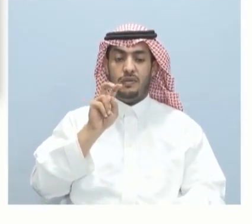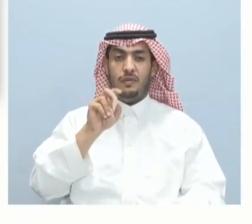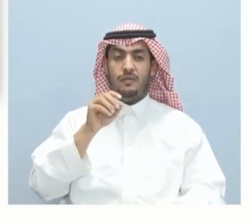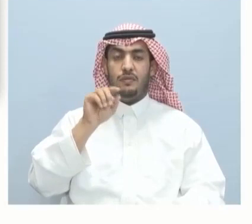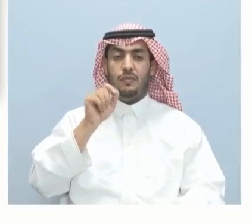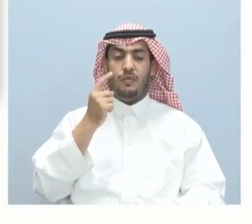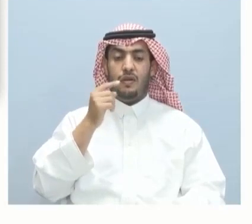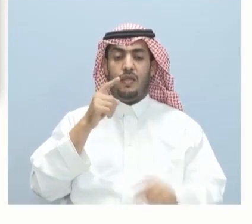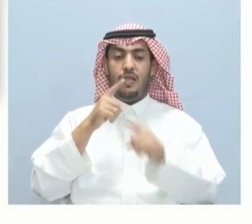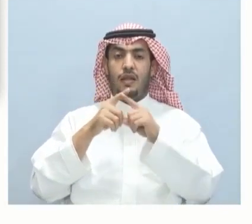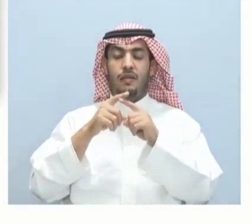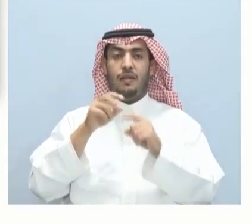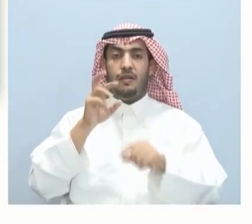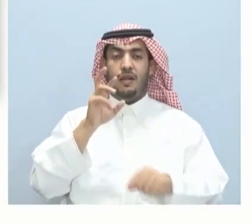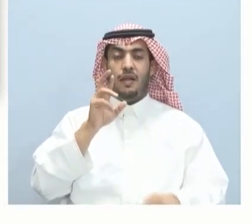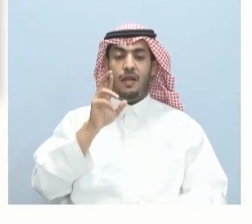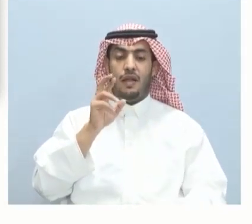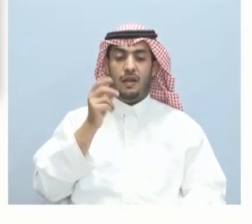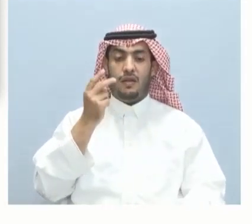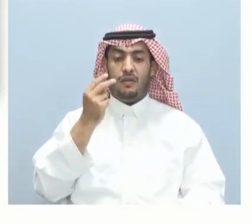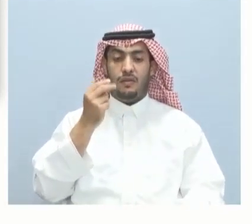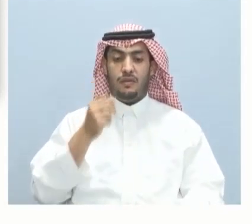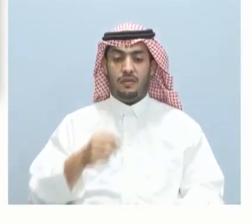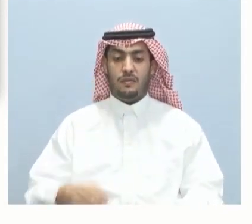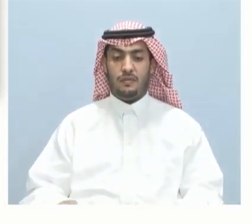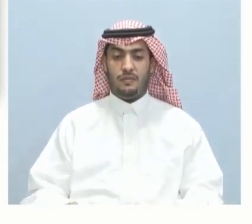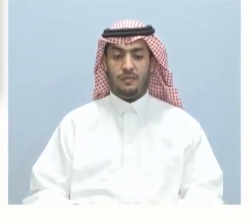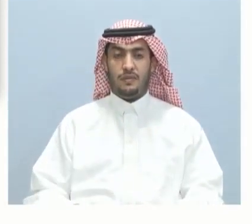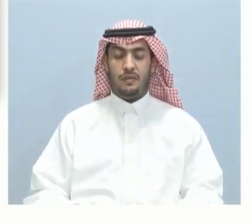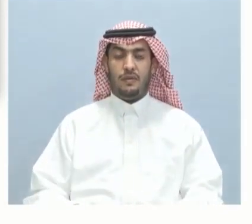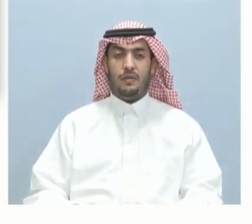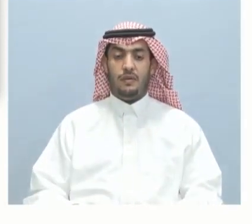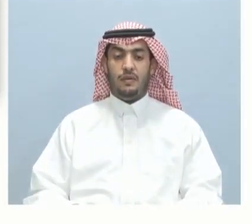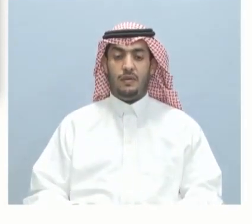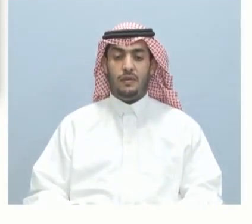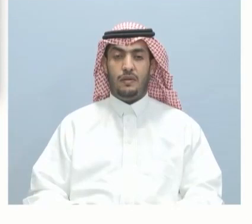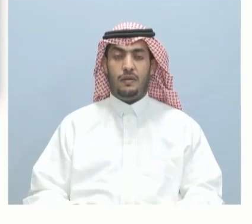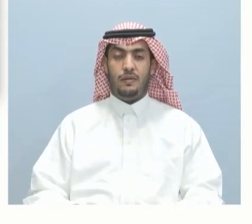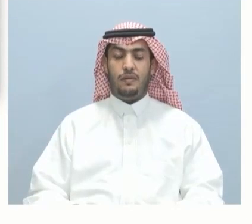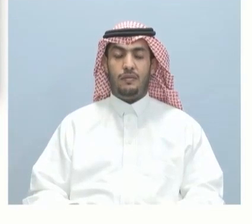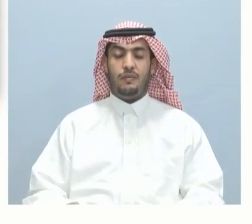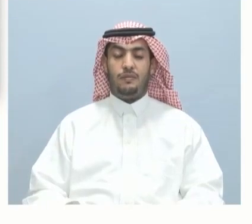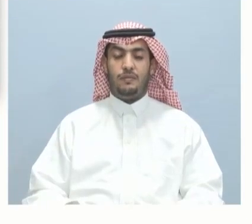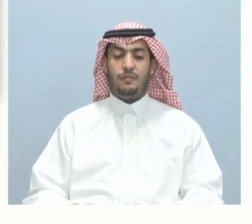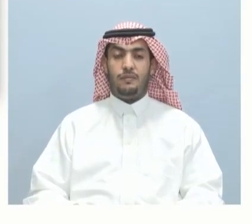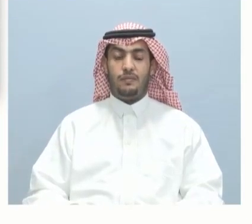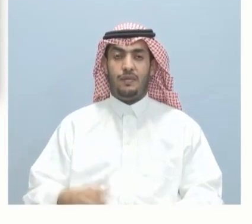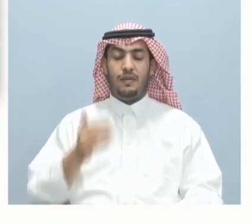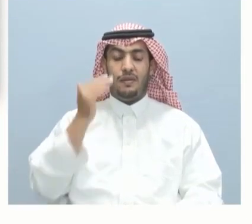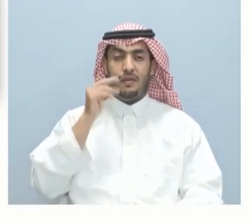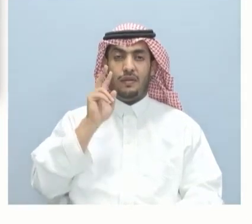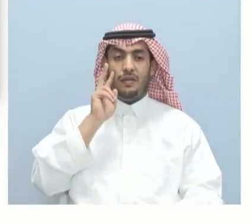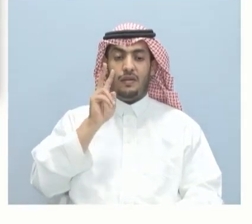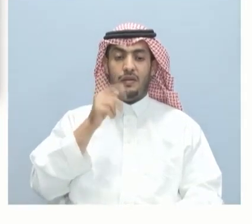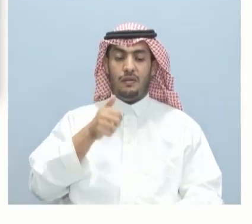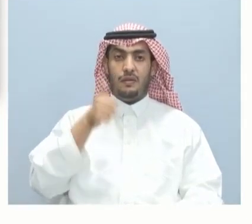ب1 مضروبه ايضا في الار ال هذه ال هذه ال عدلها عندك ال سمول طبعا طيب لاحظ الان